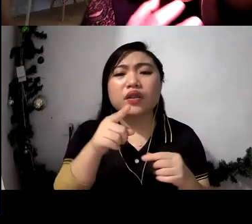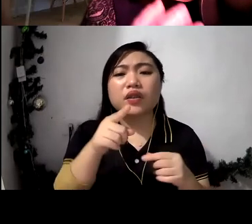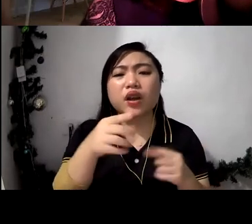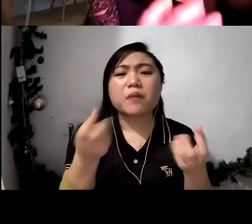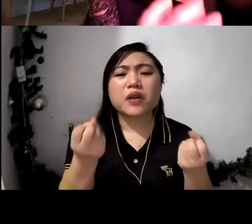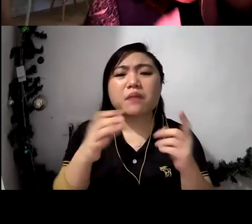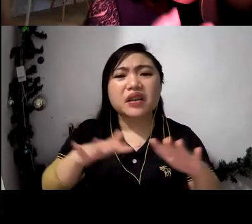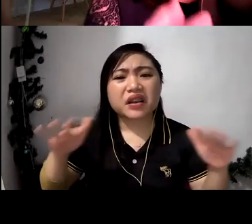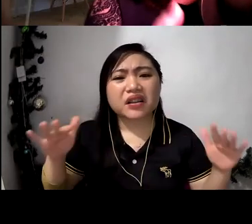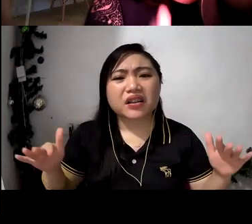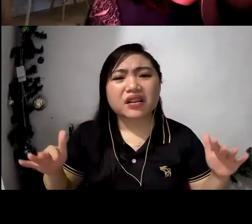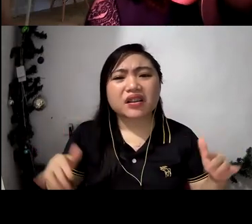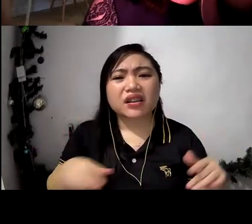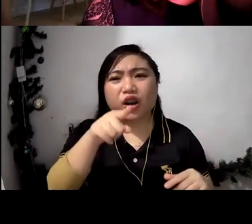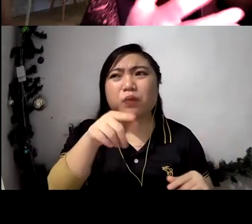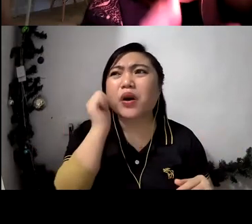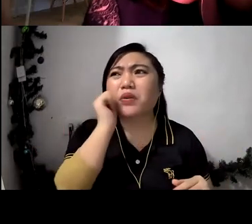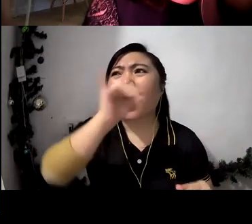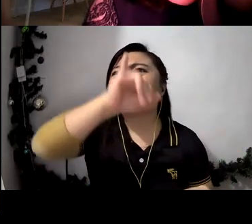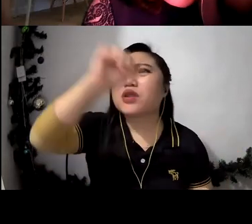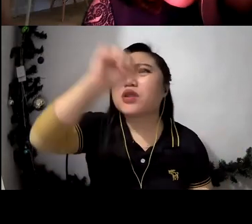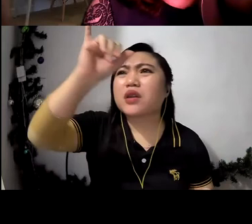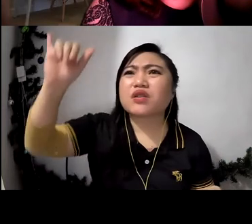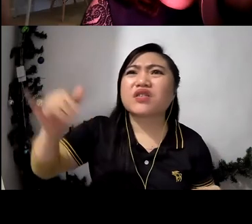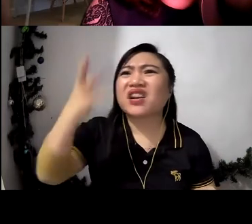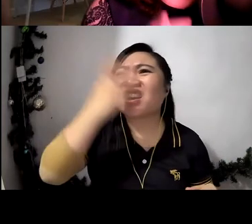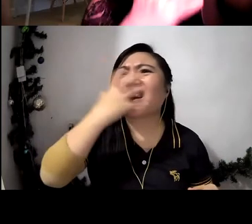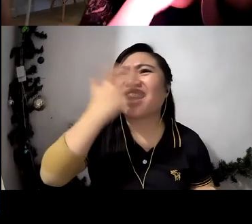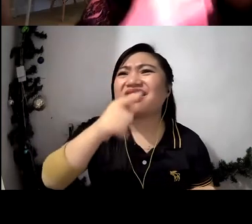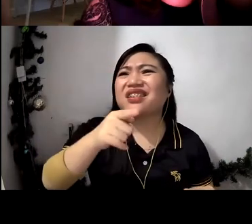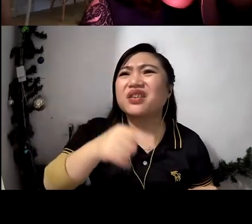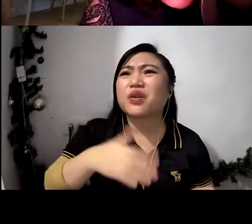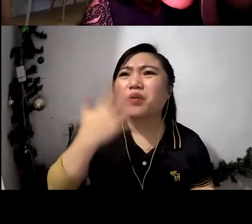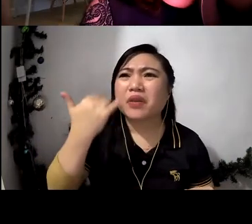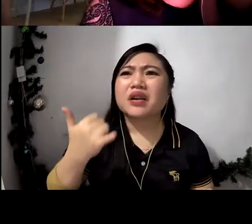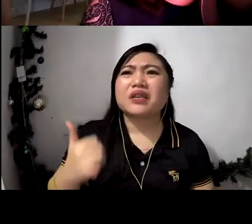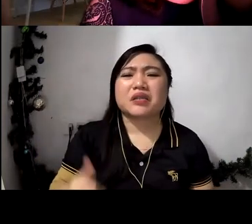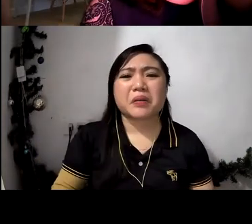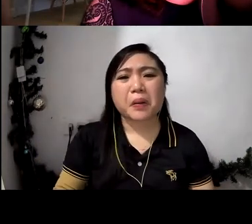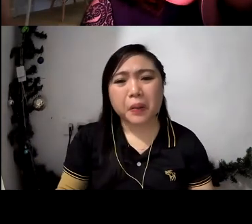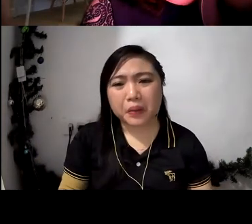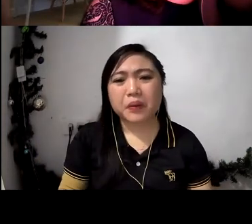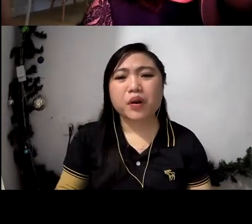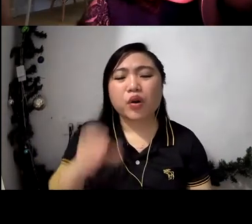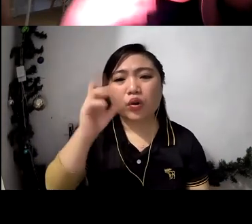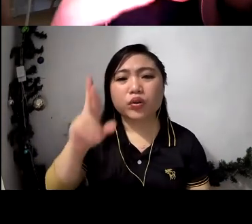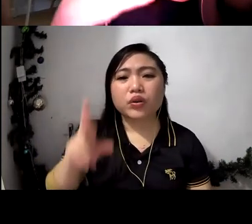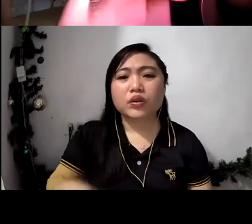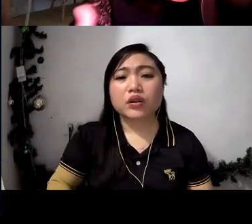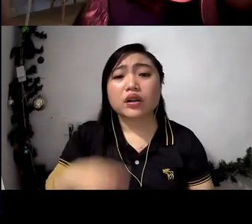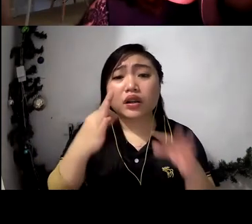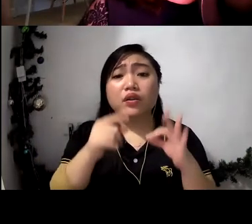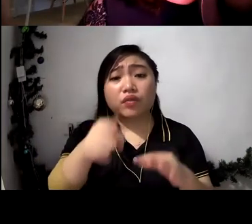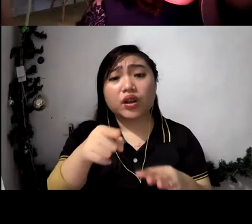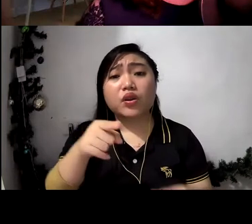yung, ito ba yung panahong absent ka ng absent at nabibisit na yung mga ka-opisina mo sa iyo, no? Lagi kang wala. Okay? Or kung ikaw naman ay